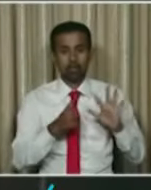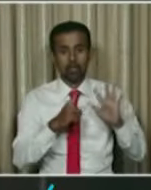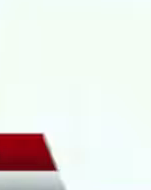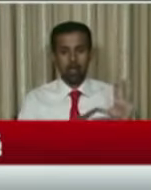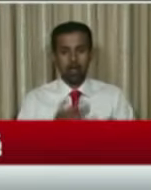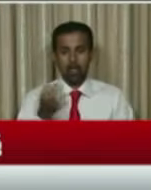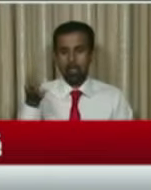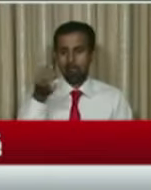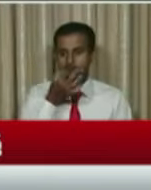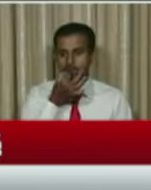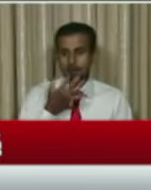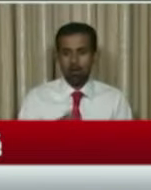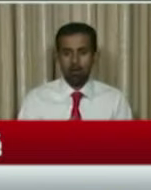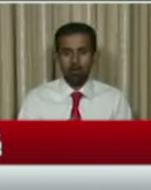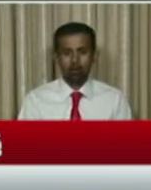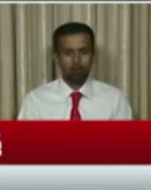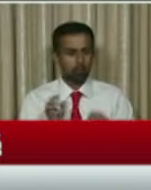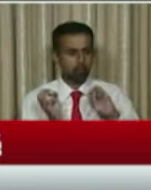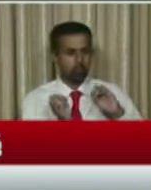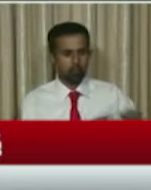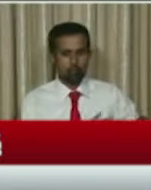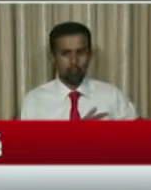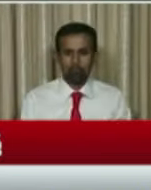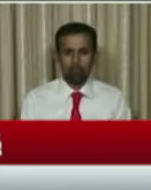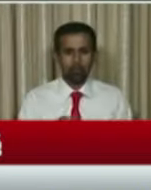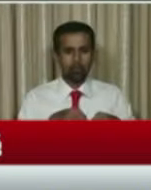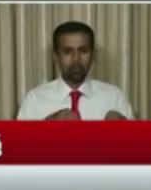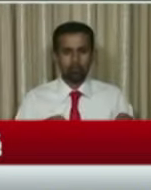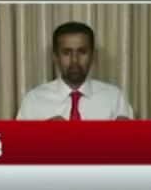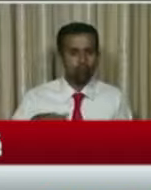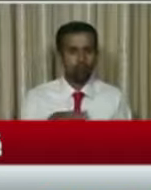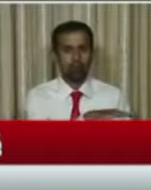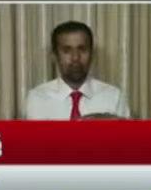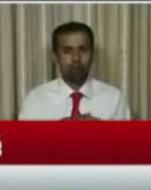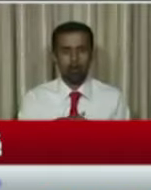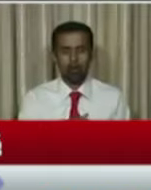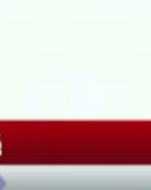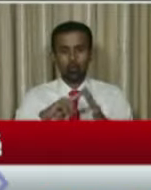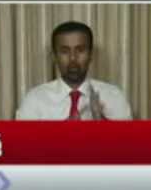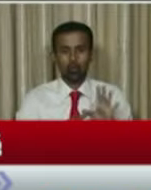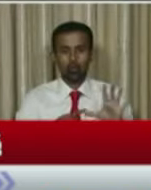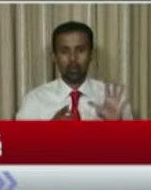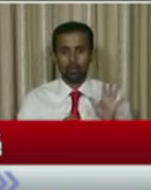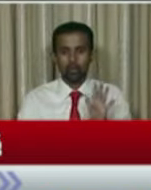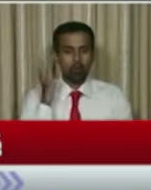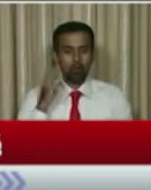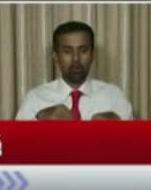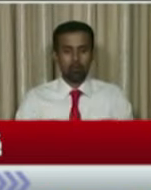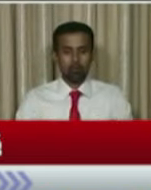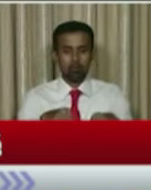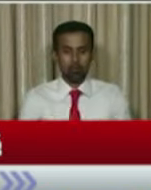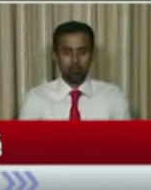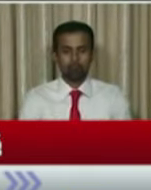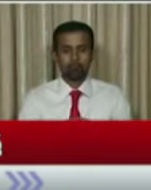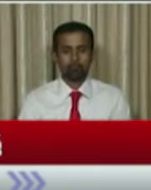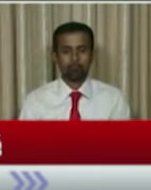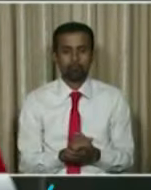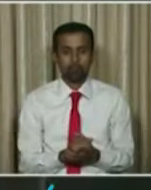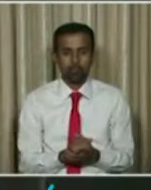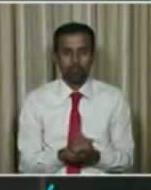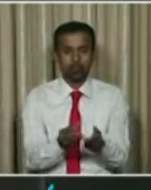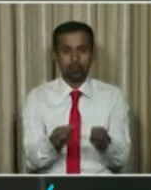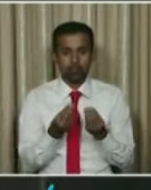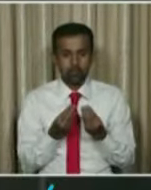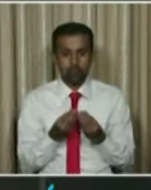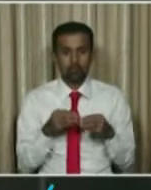පැමිණිල්ලක් තියෙනවා අත්තර දමලද පුරාං කුඹුරු ප්‍රදේශයක සෝජාන් ක්‍රමයට පොල් වැවීම සම්බන්ධයෙන් අදාළ අනුමැතිය